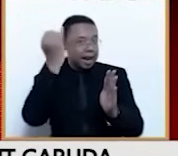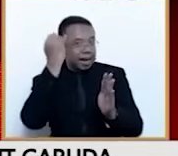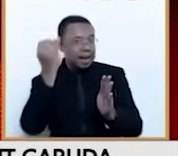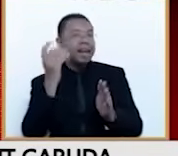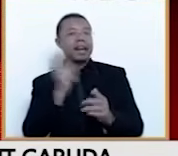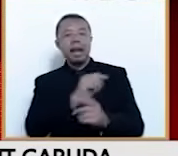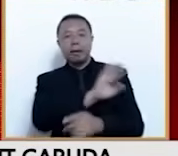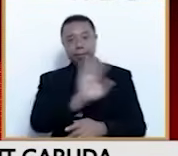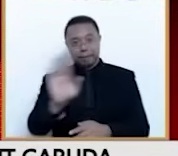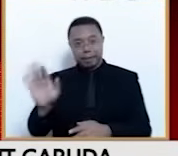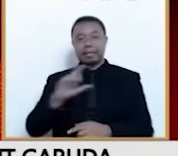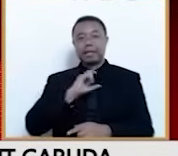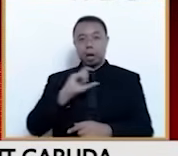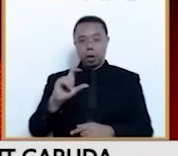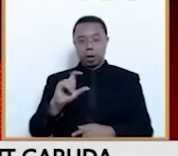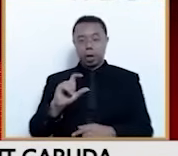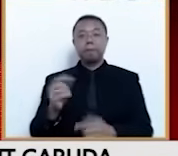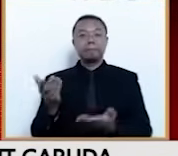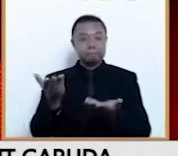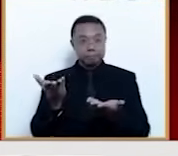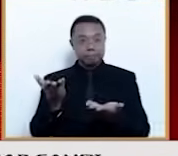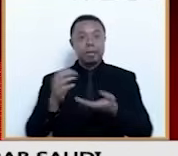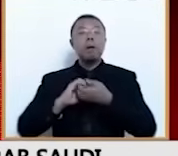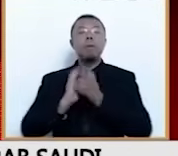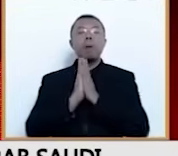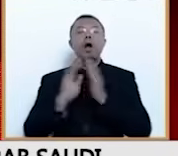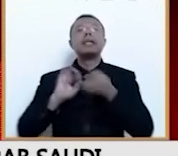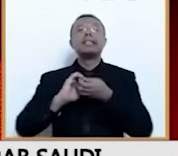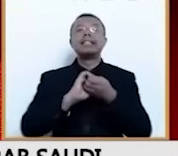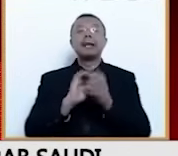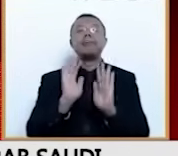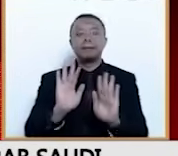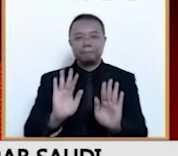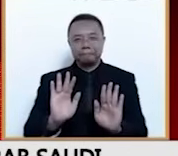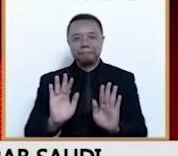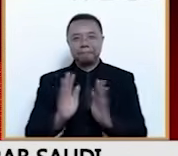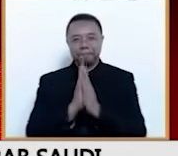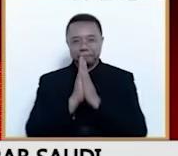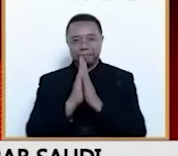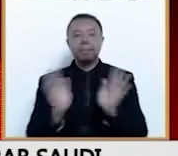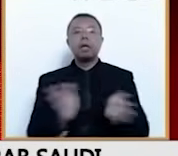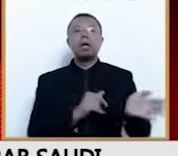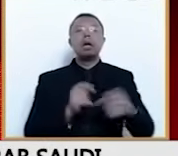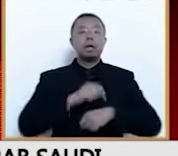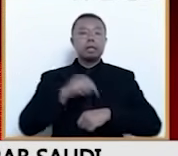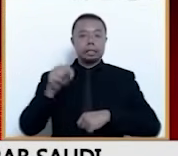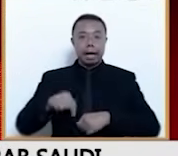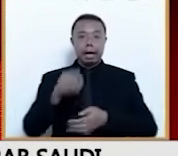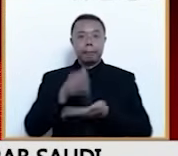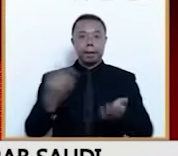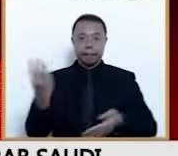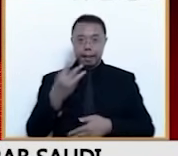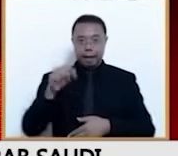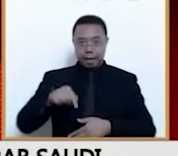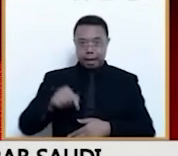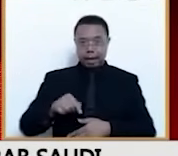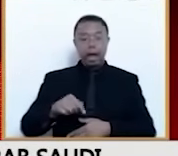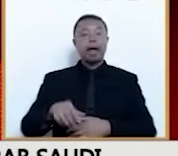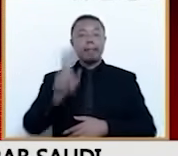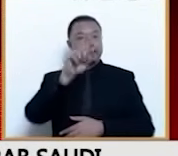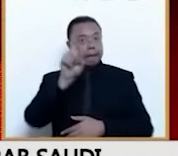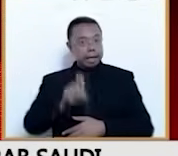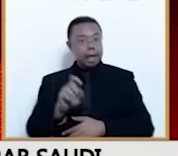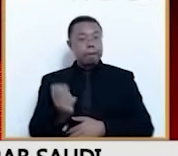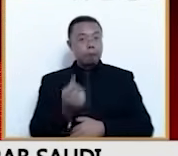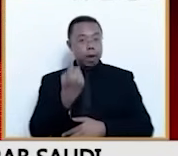terbaik dari masing-masing pasangan calon. Kami mohon kerjasama dari masing-masing pendukung. Dan di segmen ketiga ini